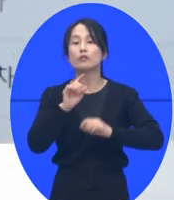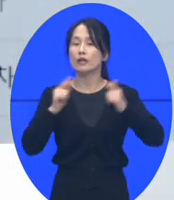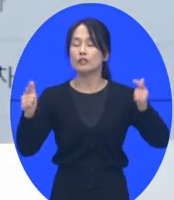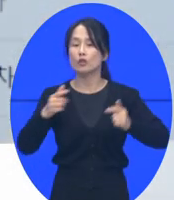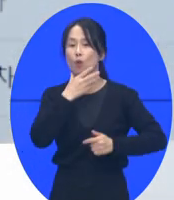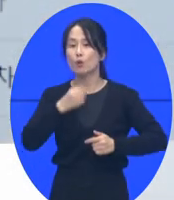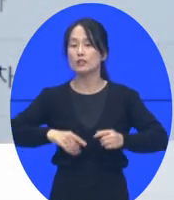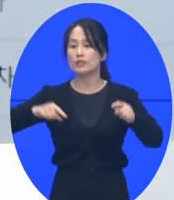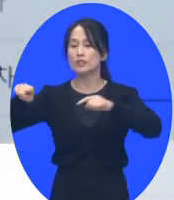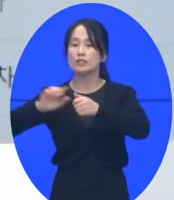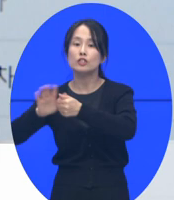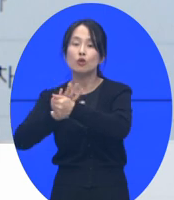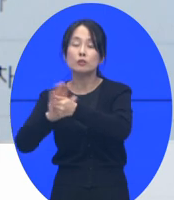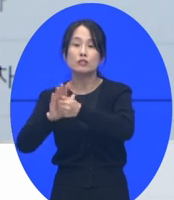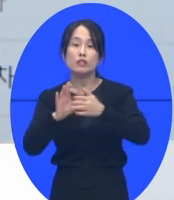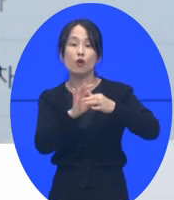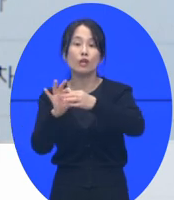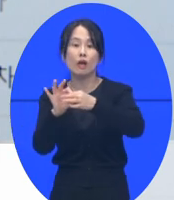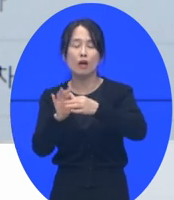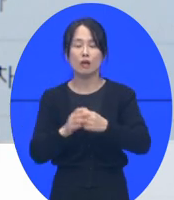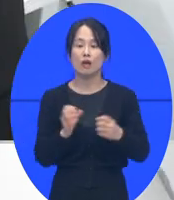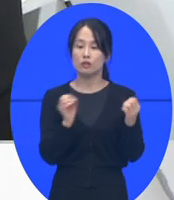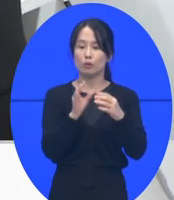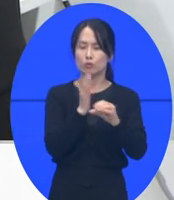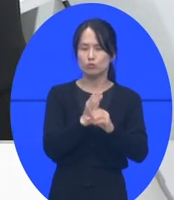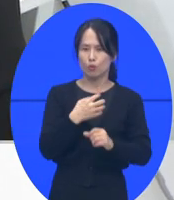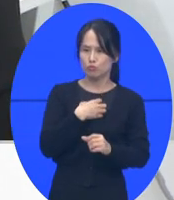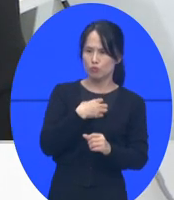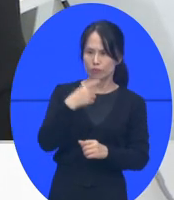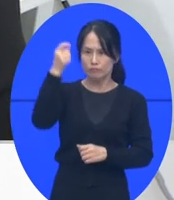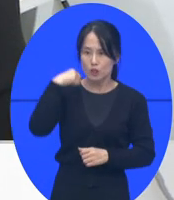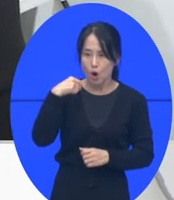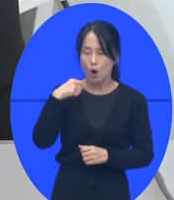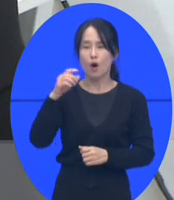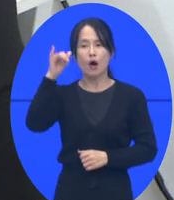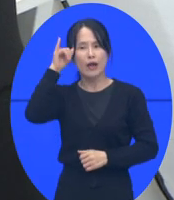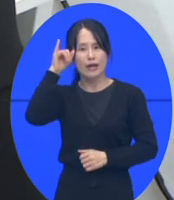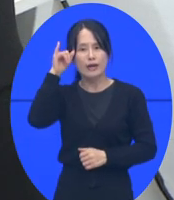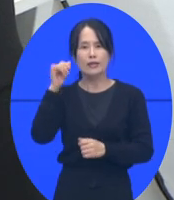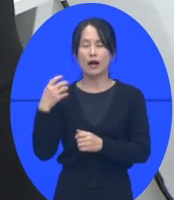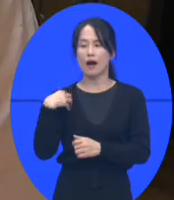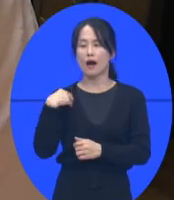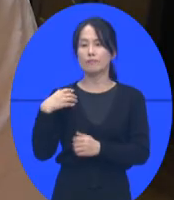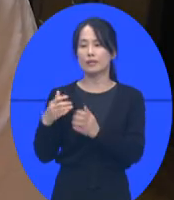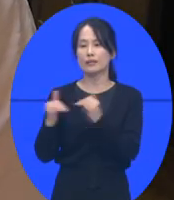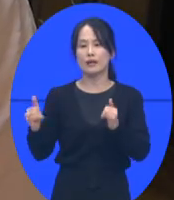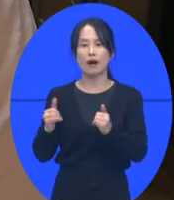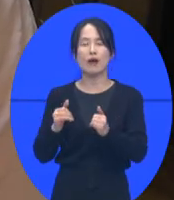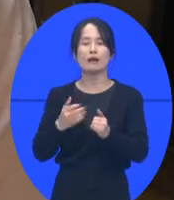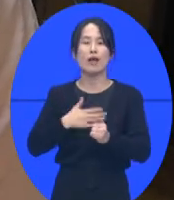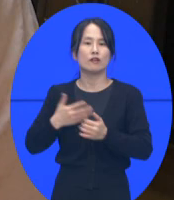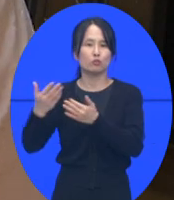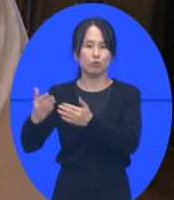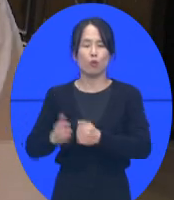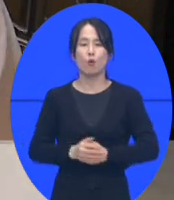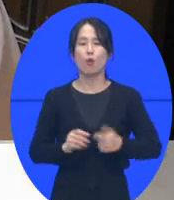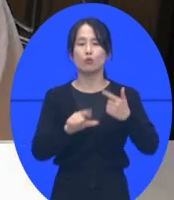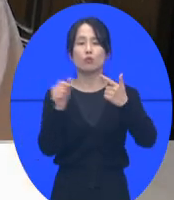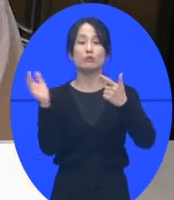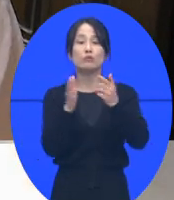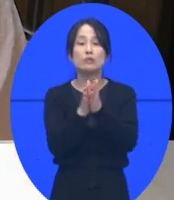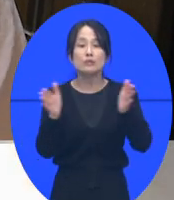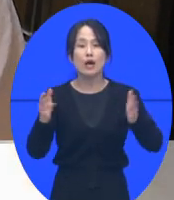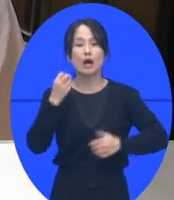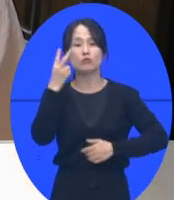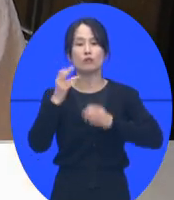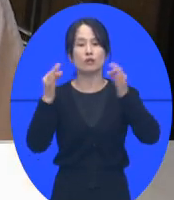연계. 대화 중 위기 징후가 감지되면 AI가 담당 직원에게 이를 알립니다. 올해 6월부터 시행했는데